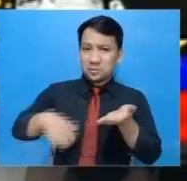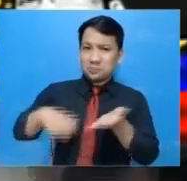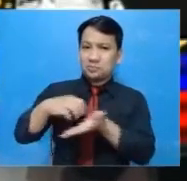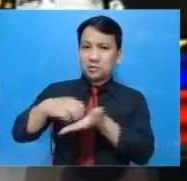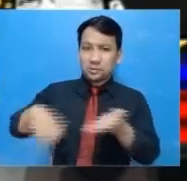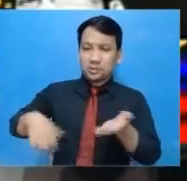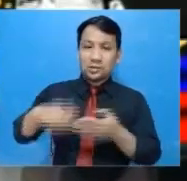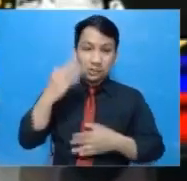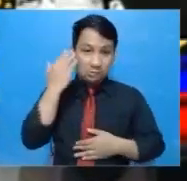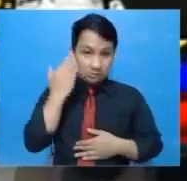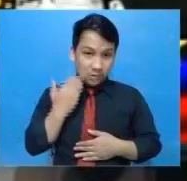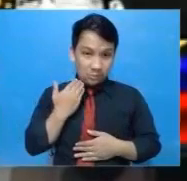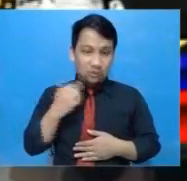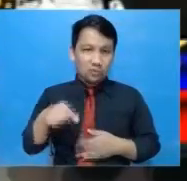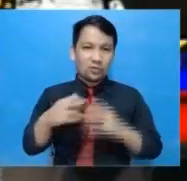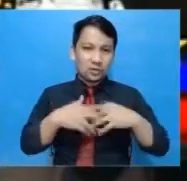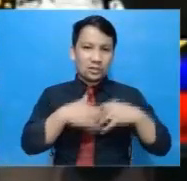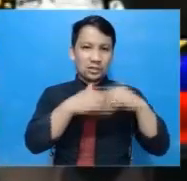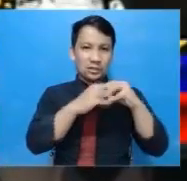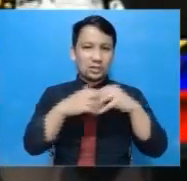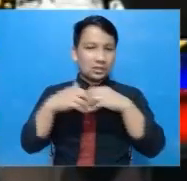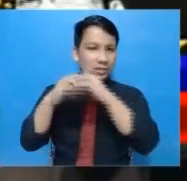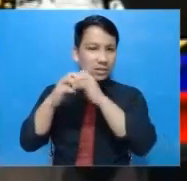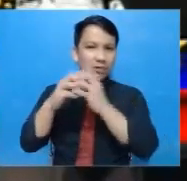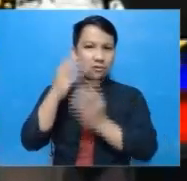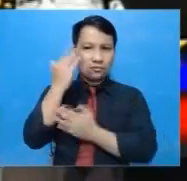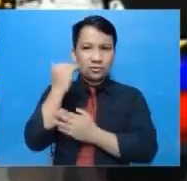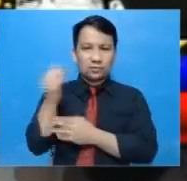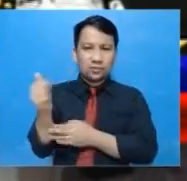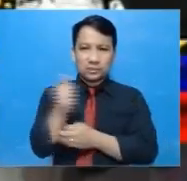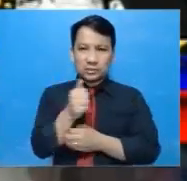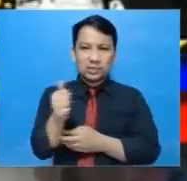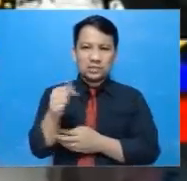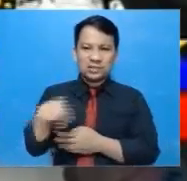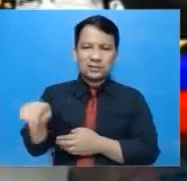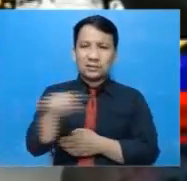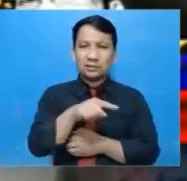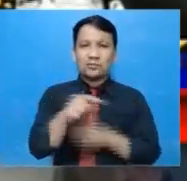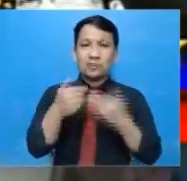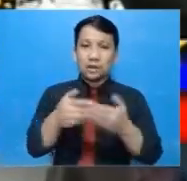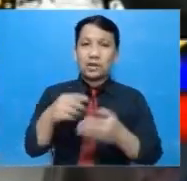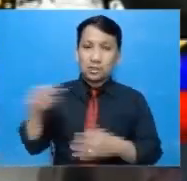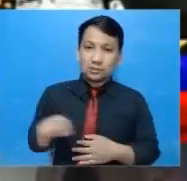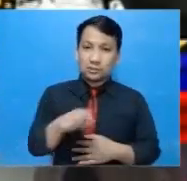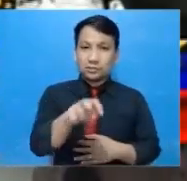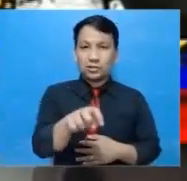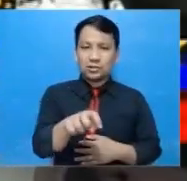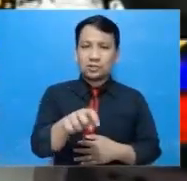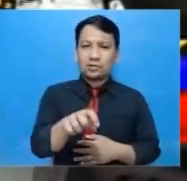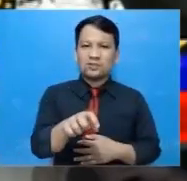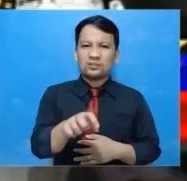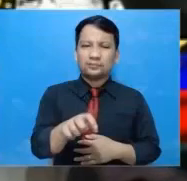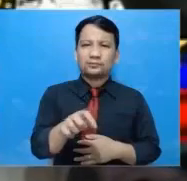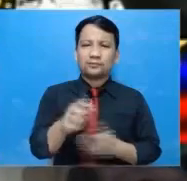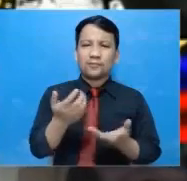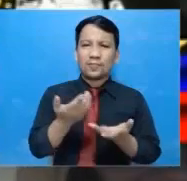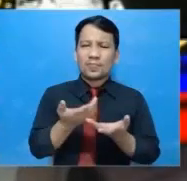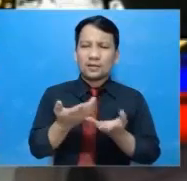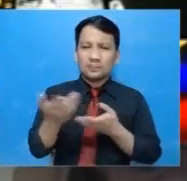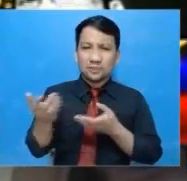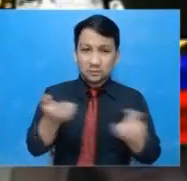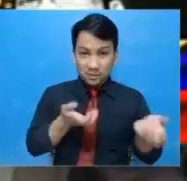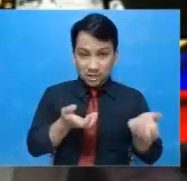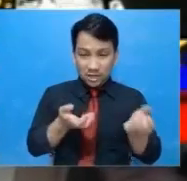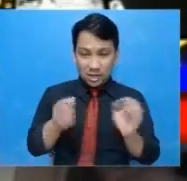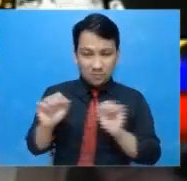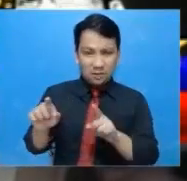makakulangan sa infrastruktura para sa transportasyon, turismo at pangangalakal. Mula ngayon, hindi